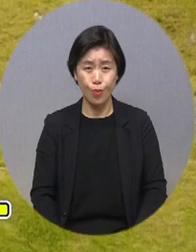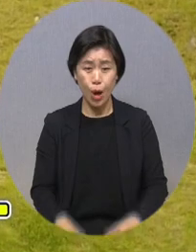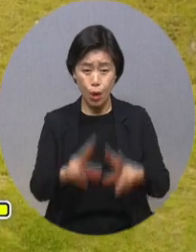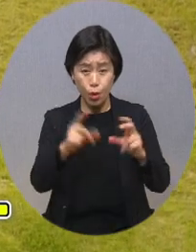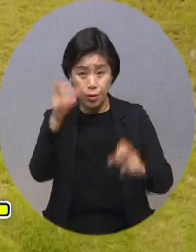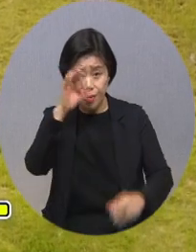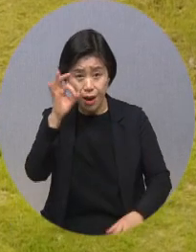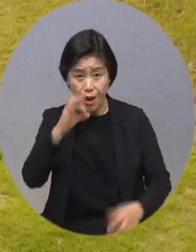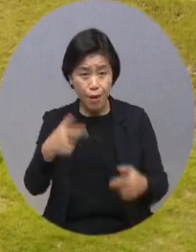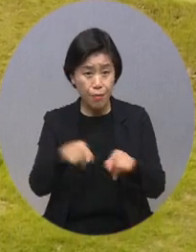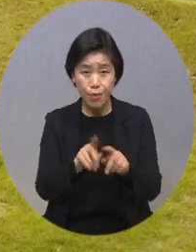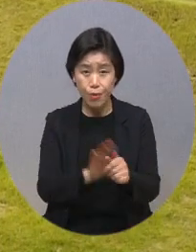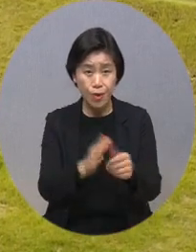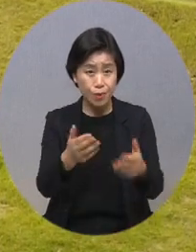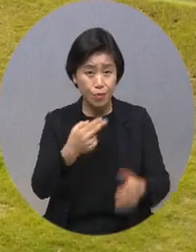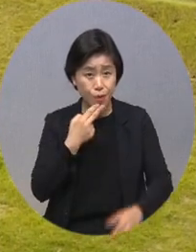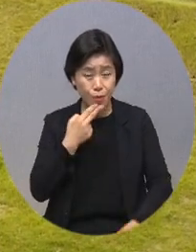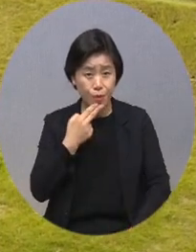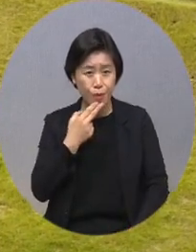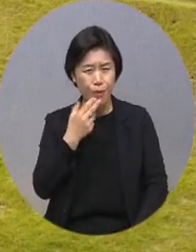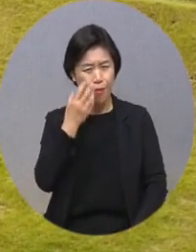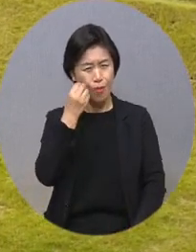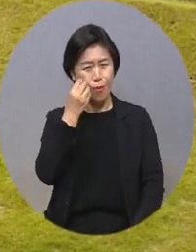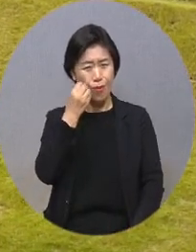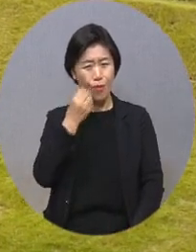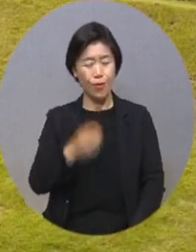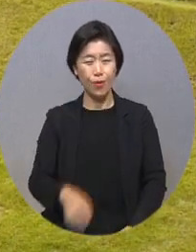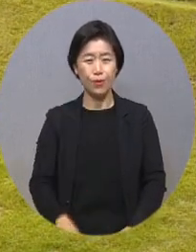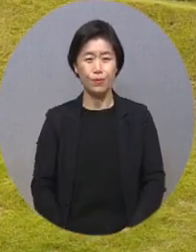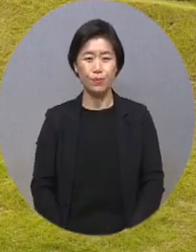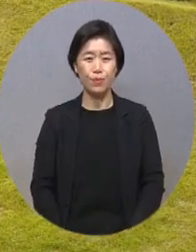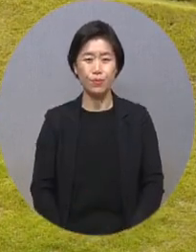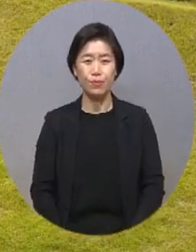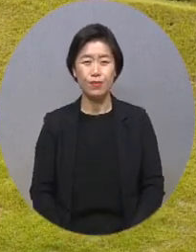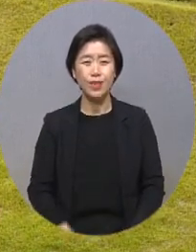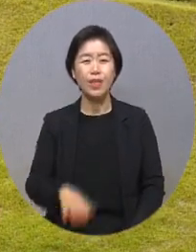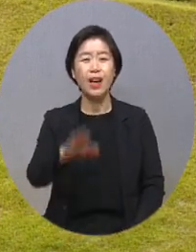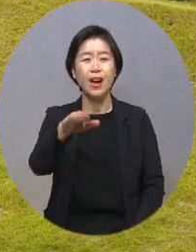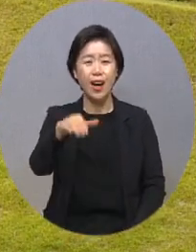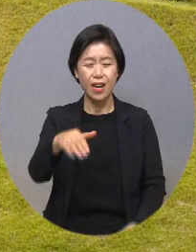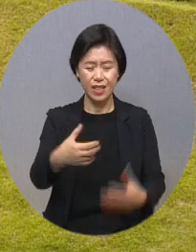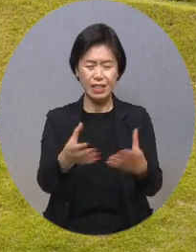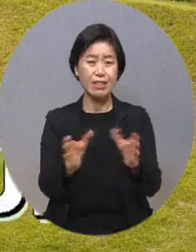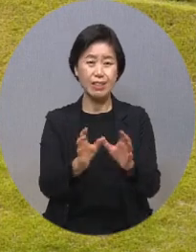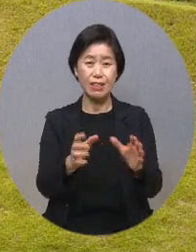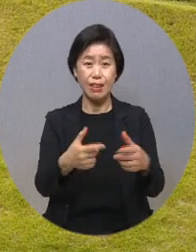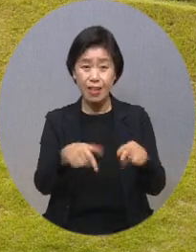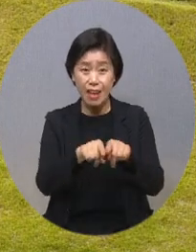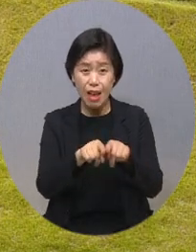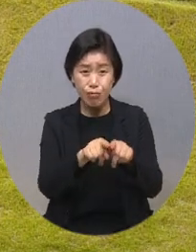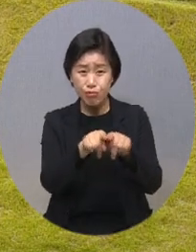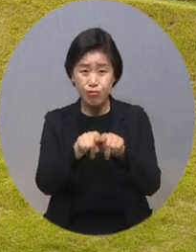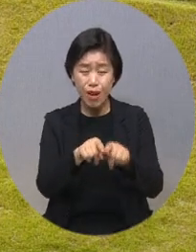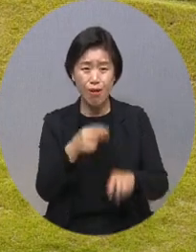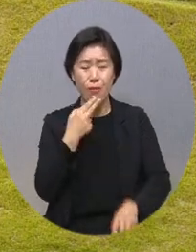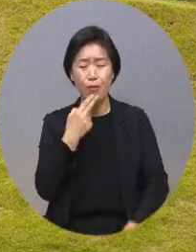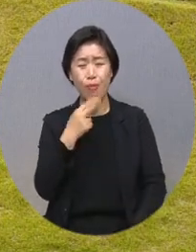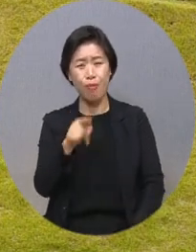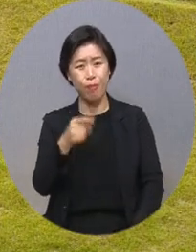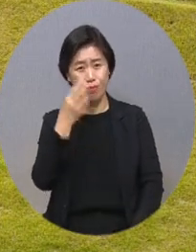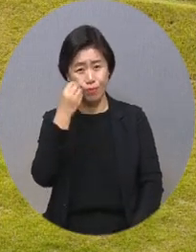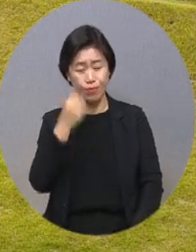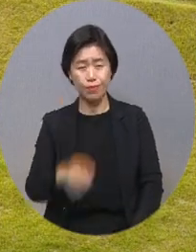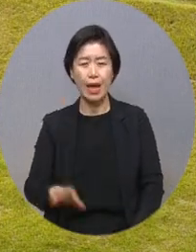아 이런다고? 어? 우와 나만 아니면 돼 뭐 좀 이런 느낌? 영훈아 원래 팀이 다 필요 없더라고. 아 그러니까? 손은 실력 싸움이야. 영훈아